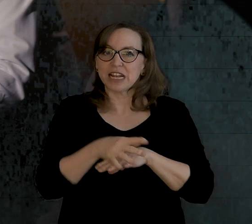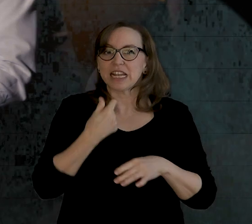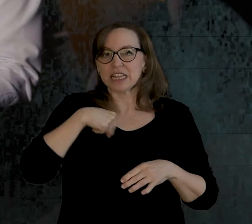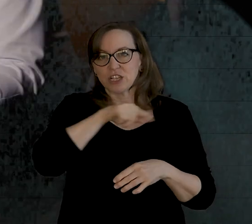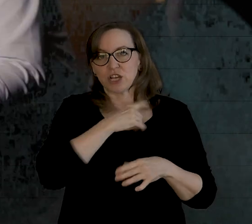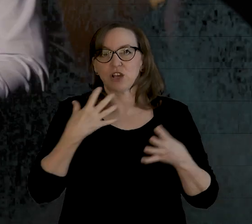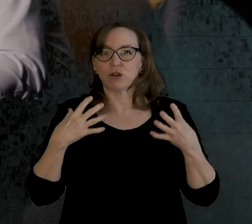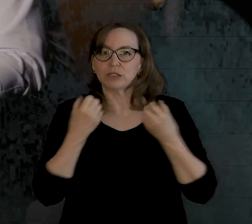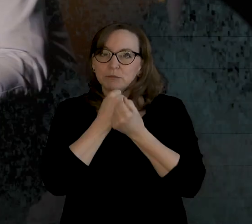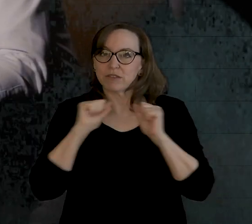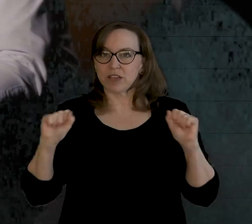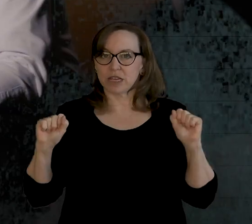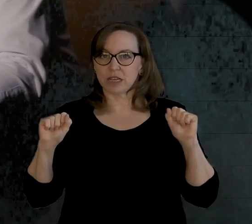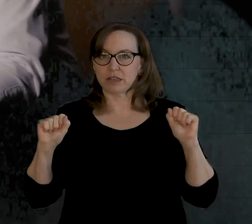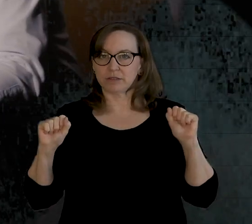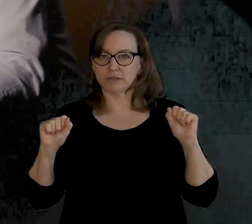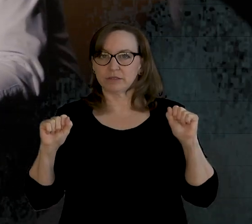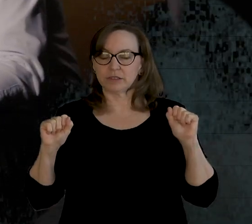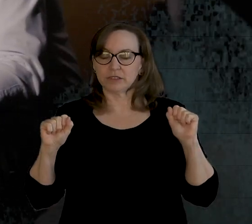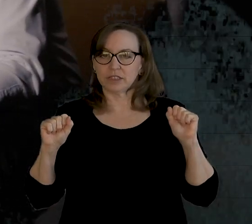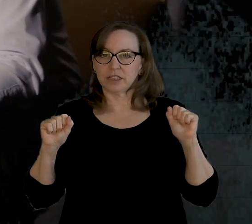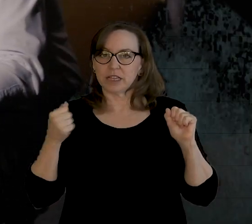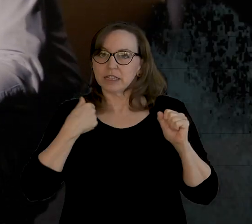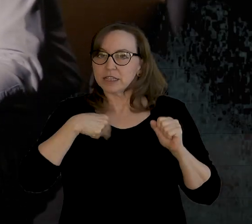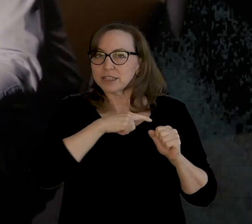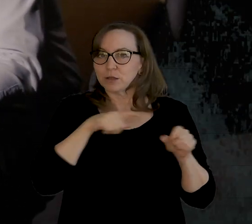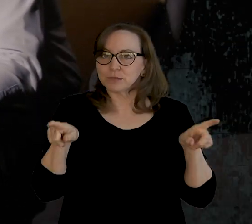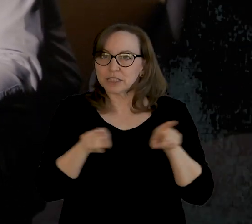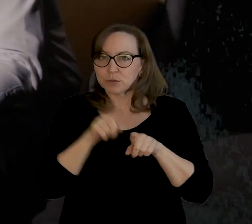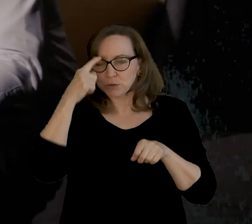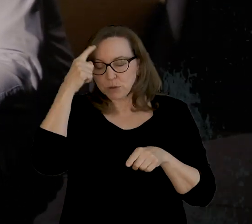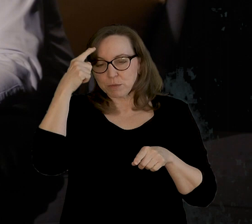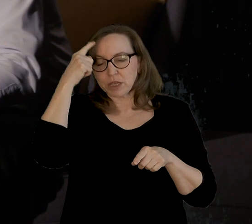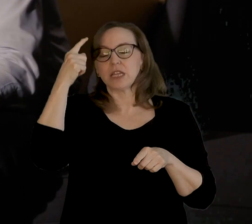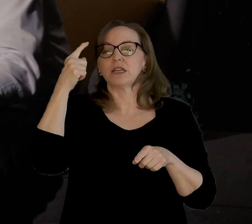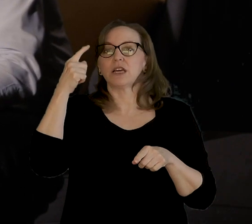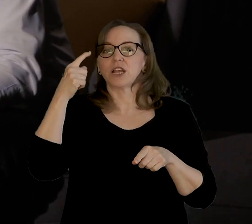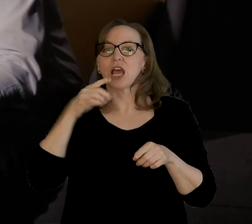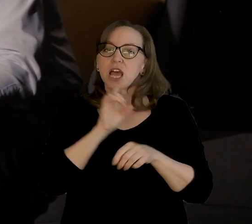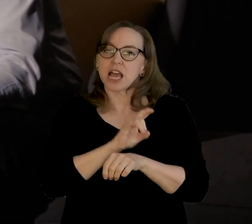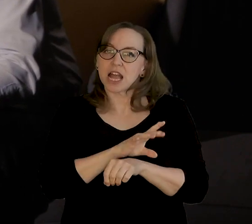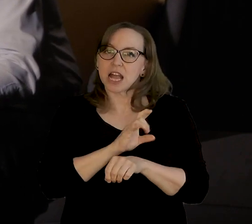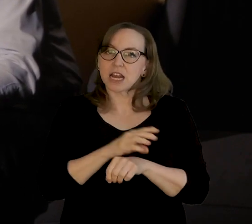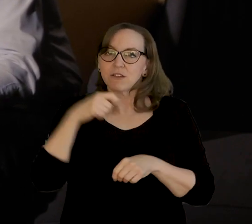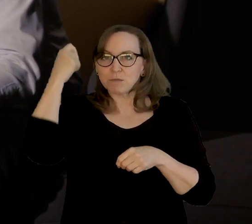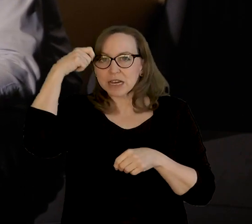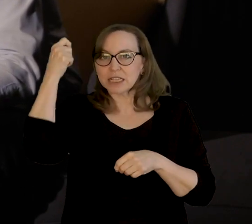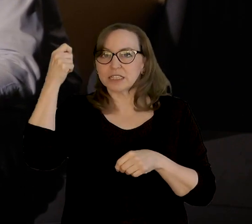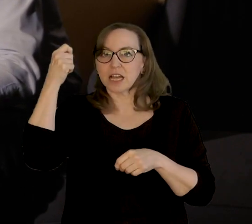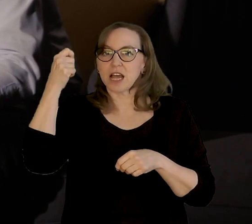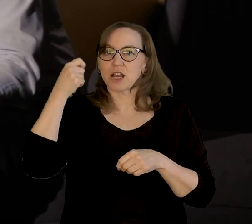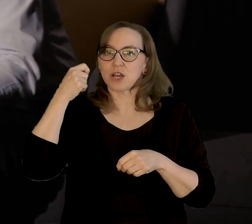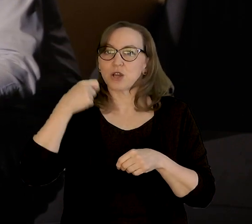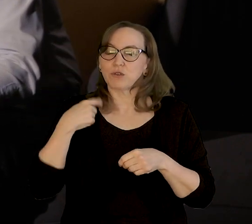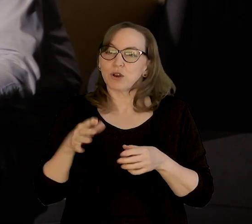zbawienia, ale też przypomina nam krew baranka, która kiedyś ochroniła Izraelitów.